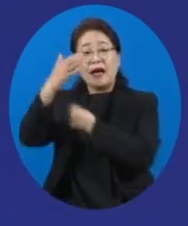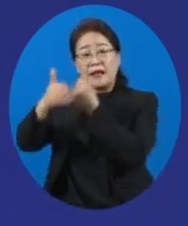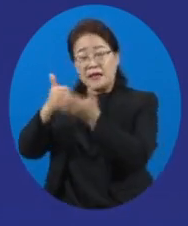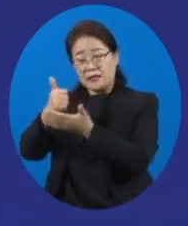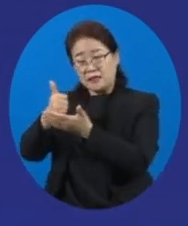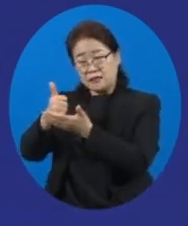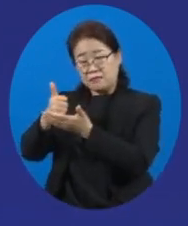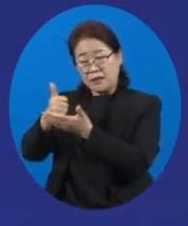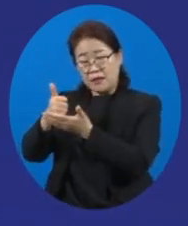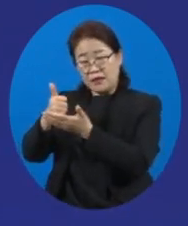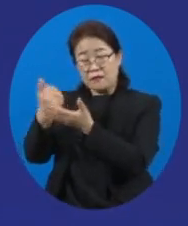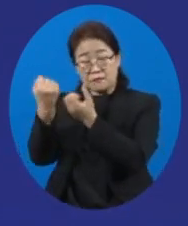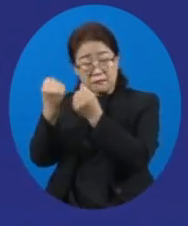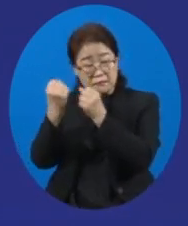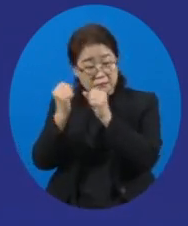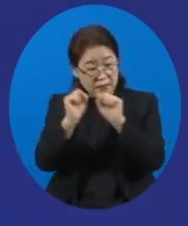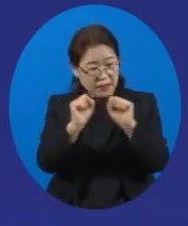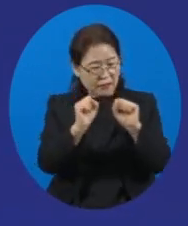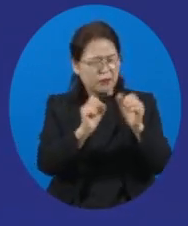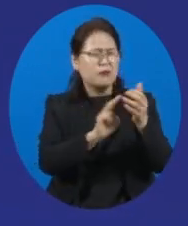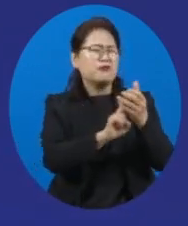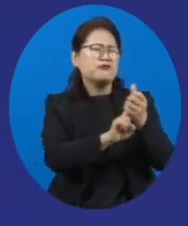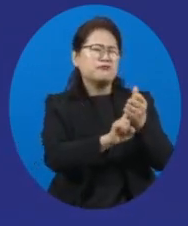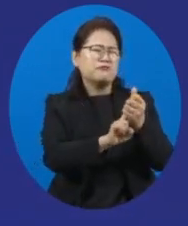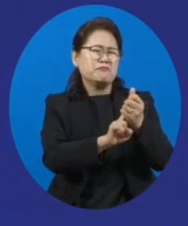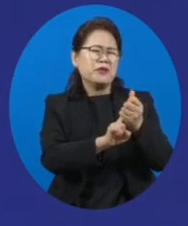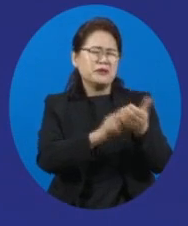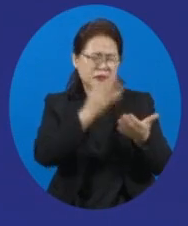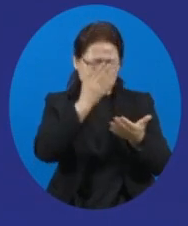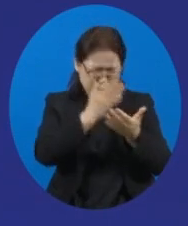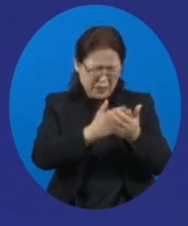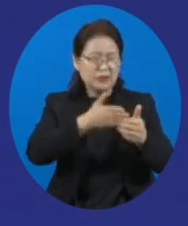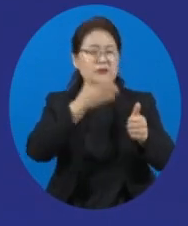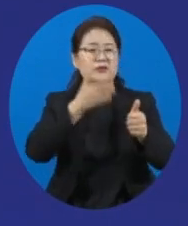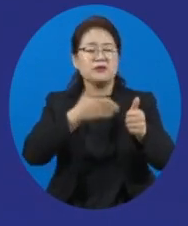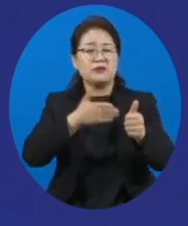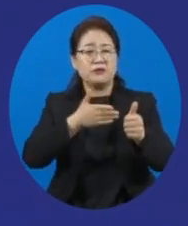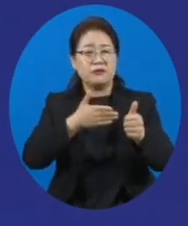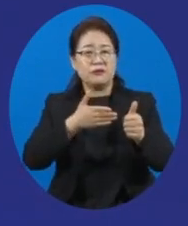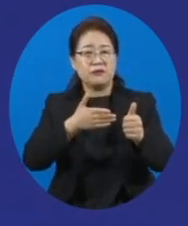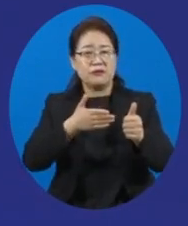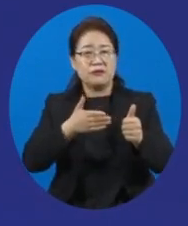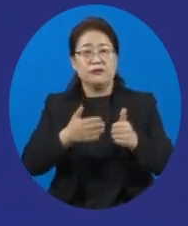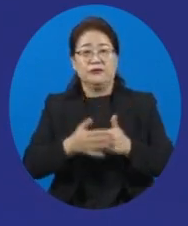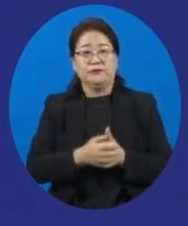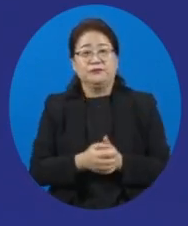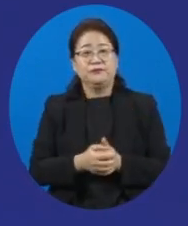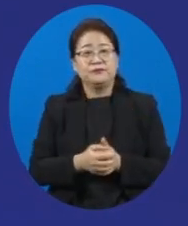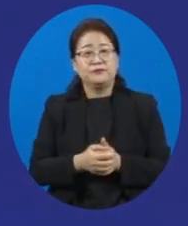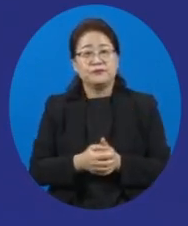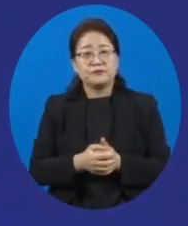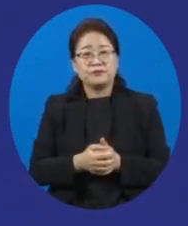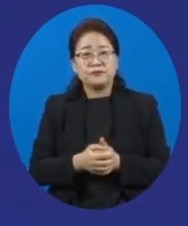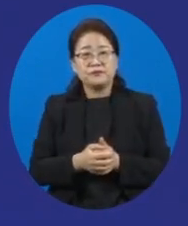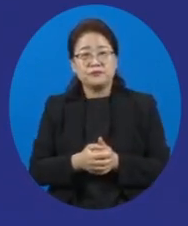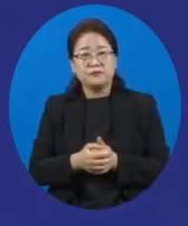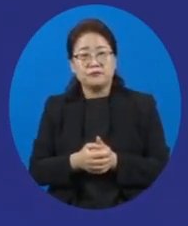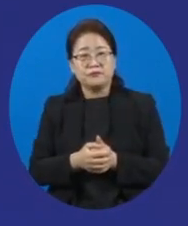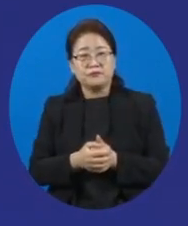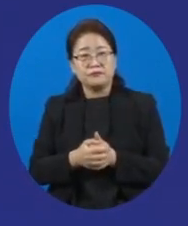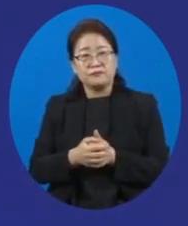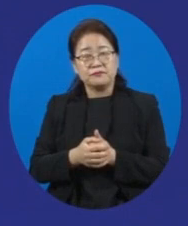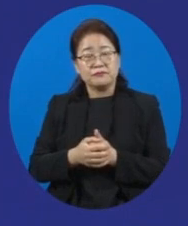하나님의 낯을 피하여 숨으려고 하지 마십시오. 그런데 참 이상하죠? 아담의